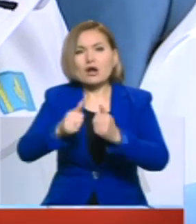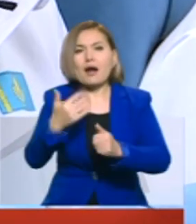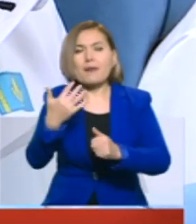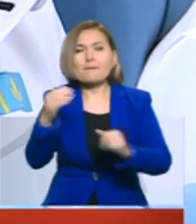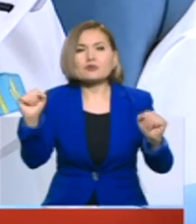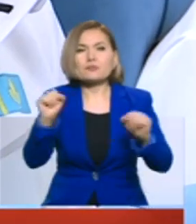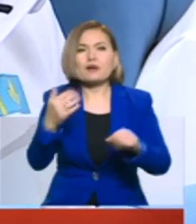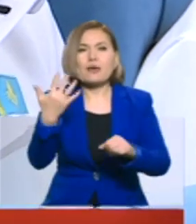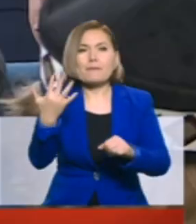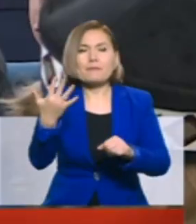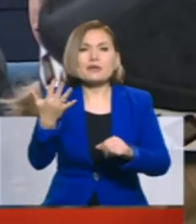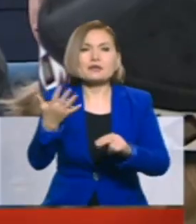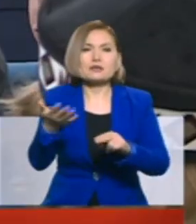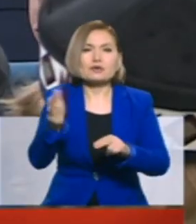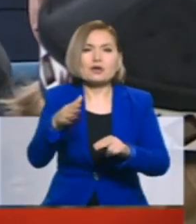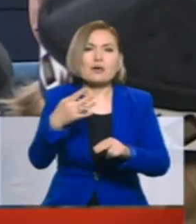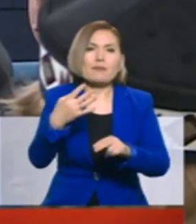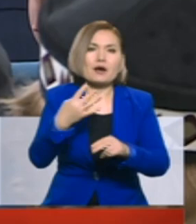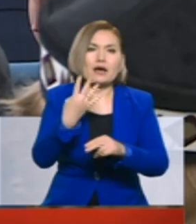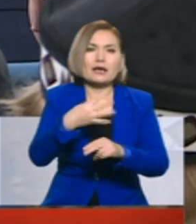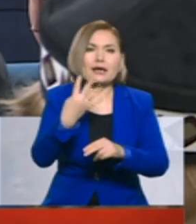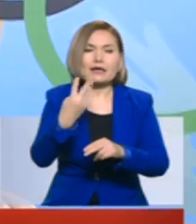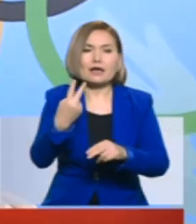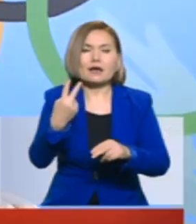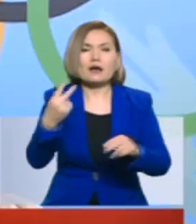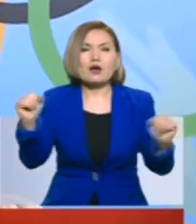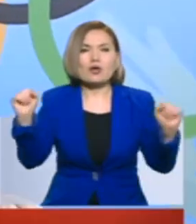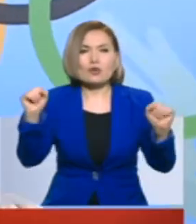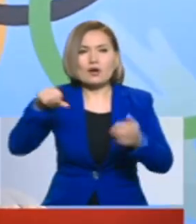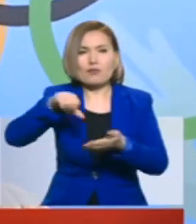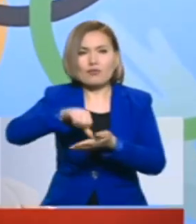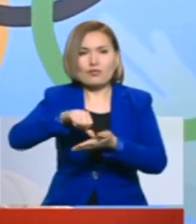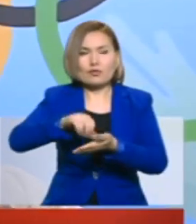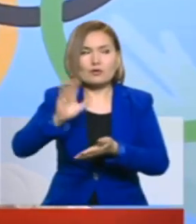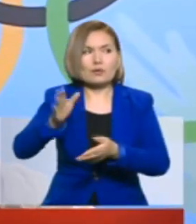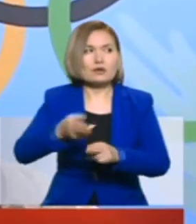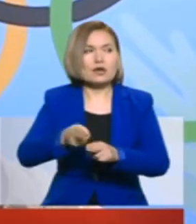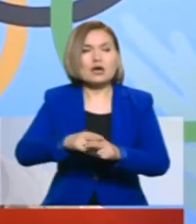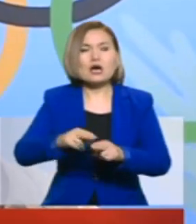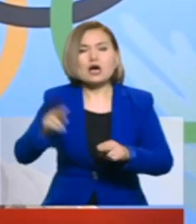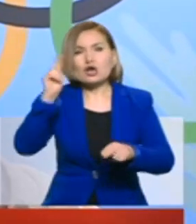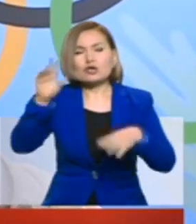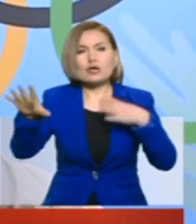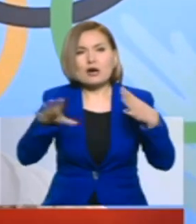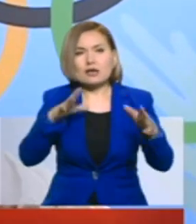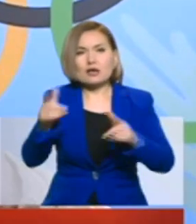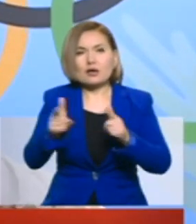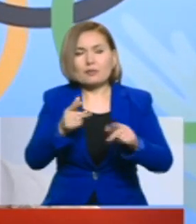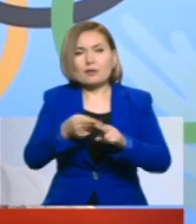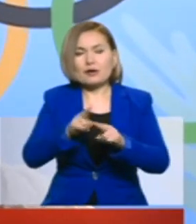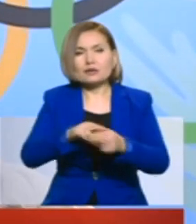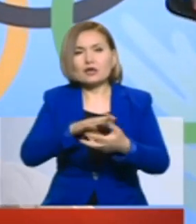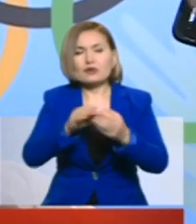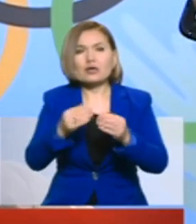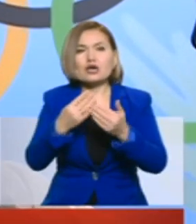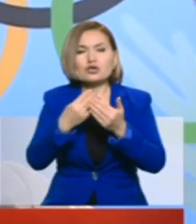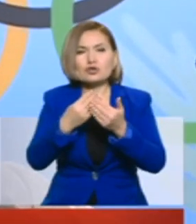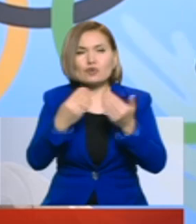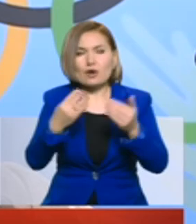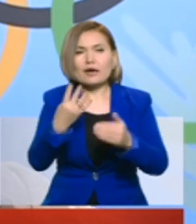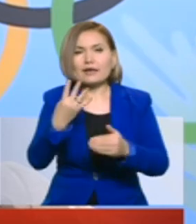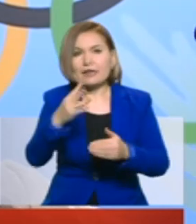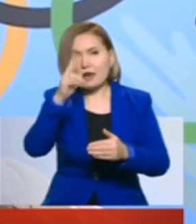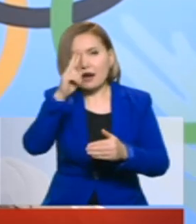түрінен 42 ойыншы барады. Дайындық өте жақсы. Осы соңғы 2 ай бойы дайындалып келе жатырық осы